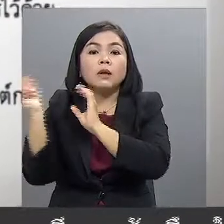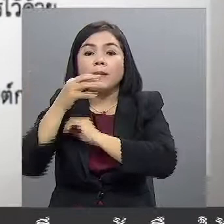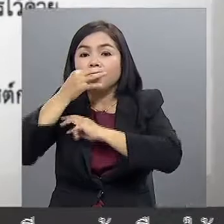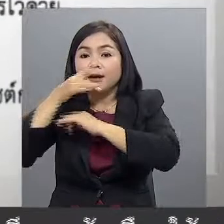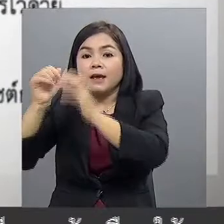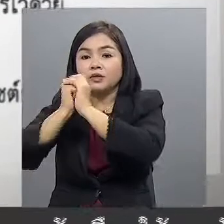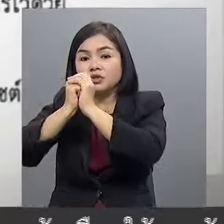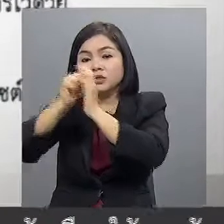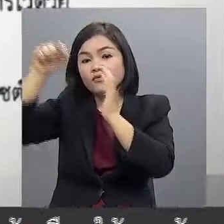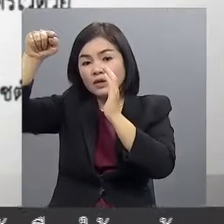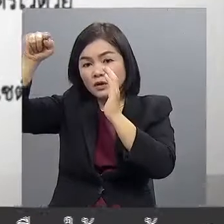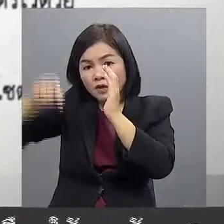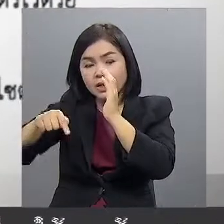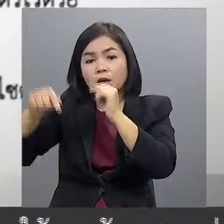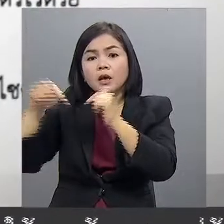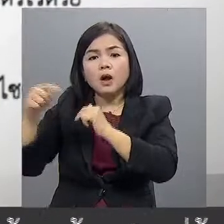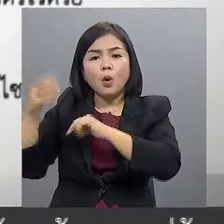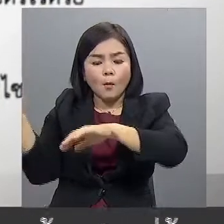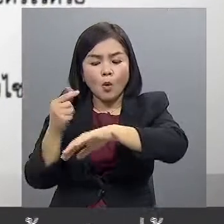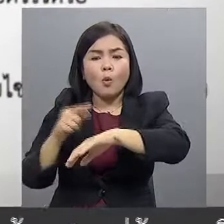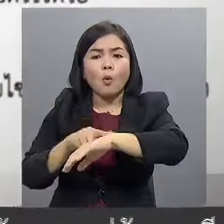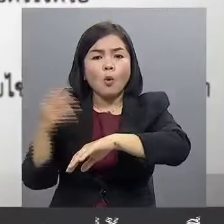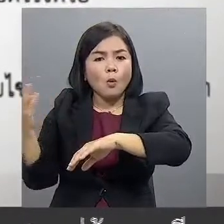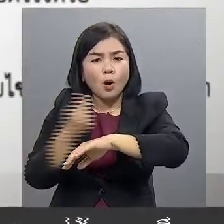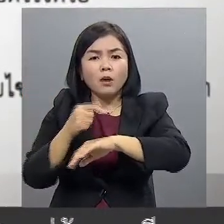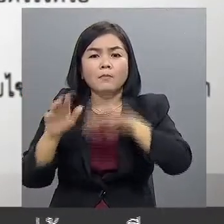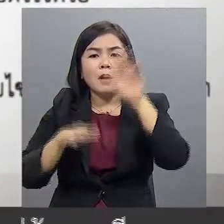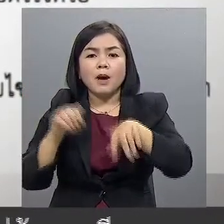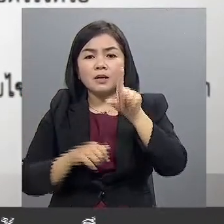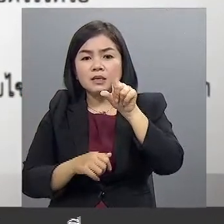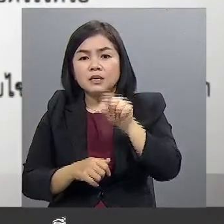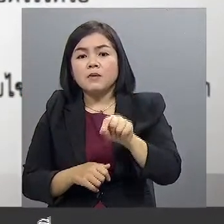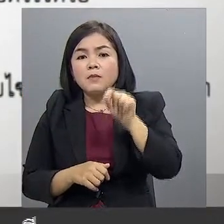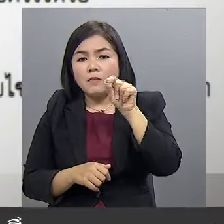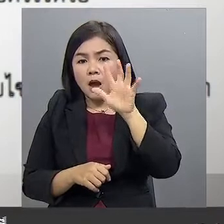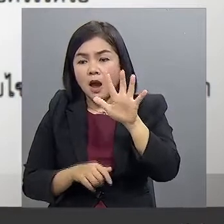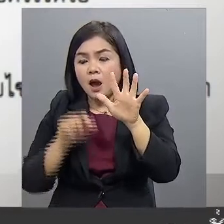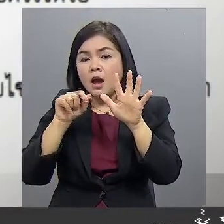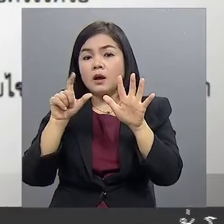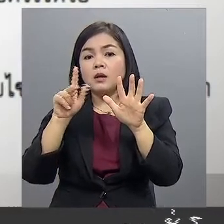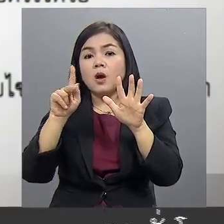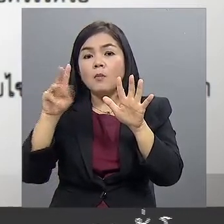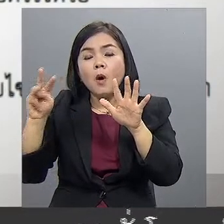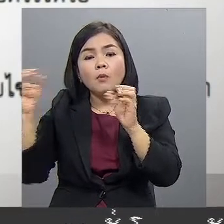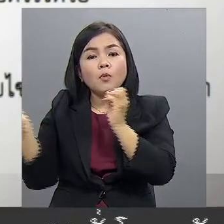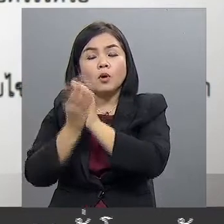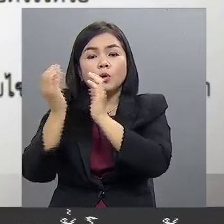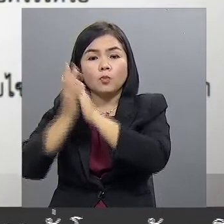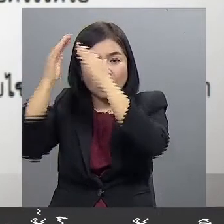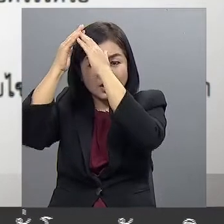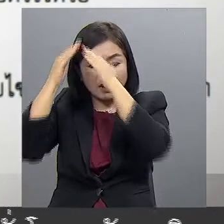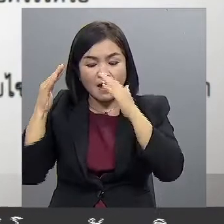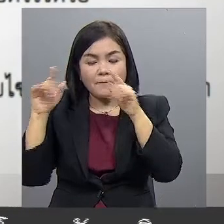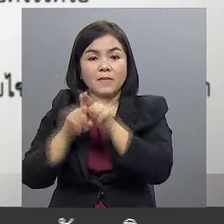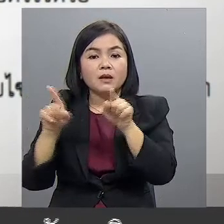3ระเทศวีทนามตอนใต้ในช่องวัที่ 10-